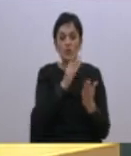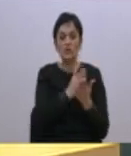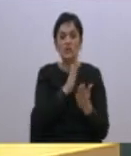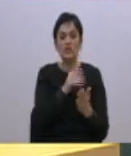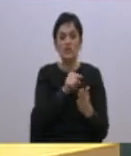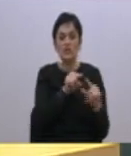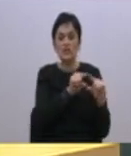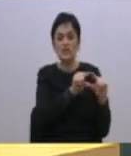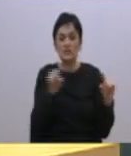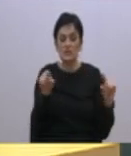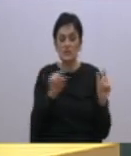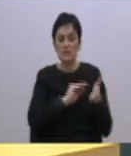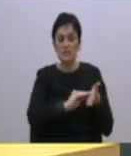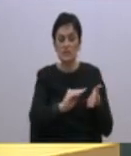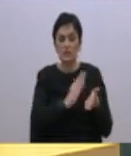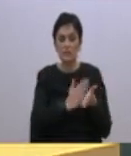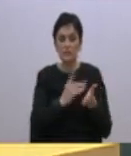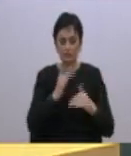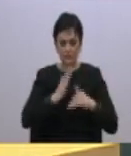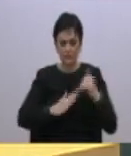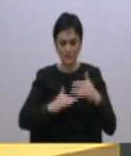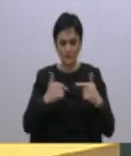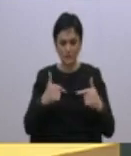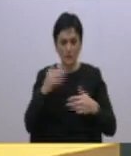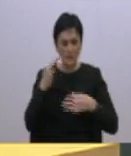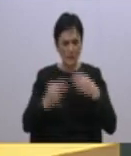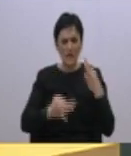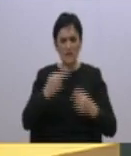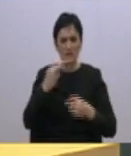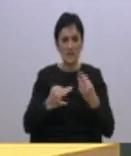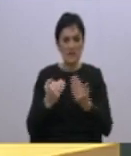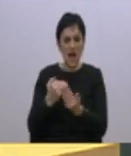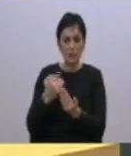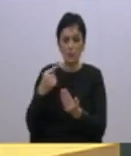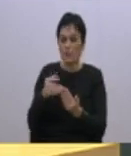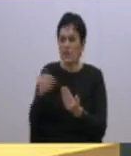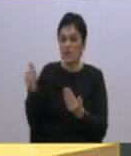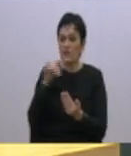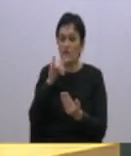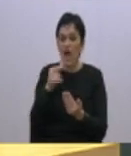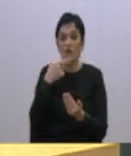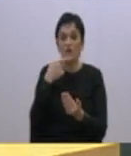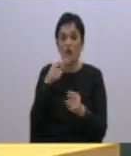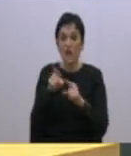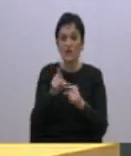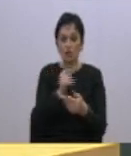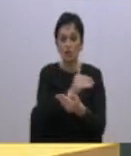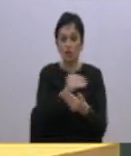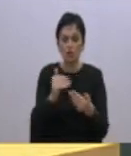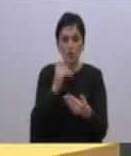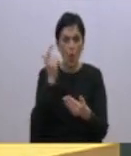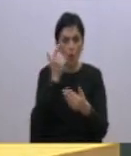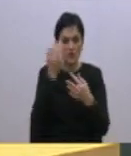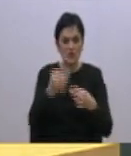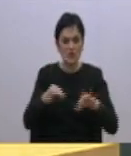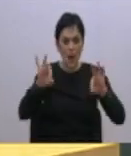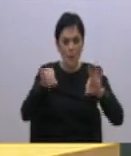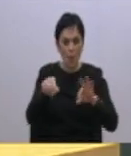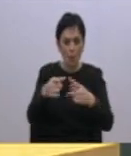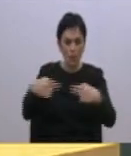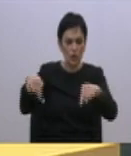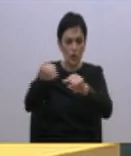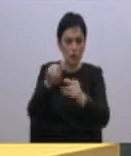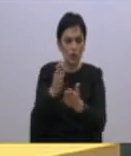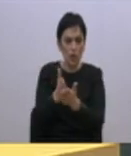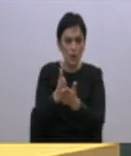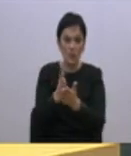რომ გააკეთა პრაქტიკულად სასამართლოს იქეთ სხვას ვერავის დავასახელებ სადაც ამ დონის დამოუკიდებლობაა